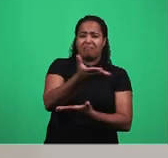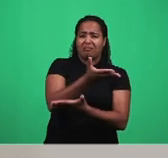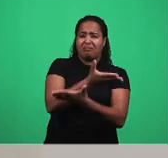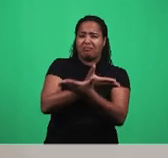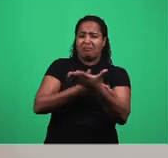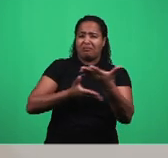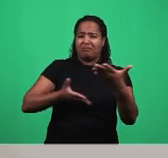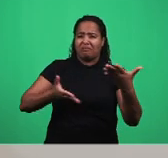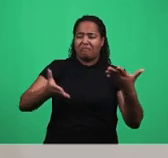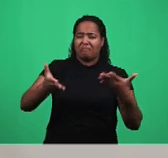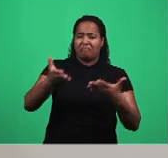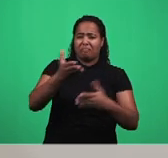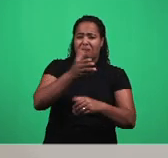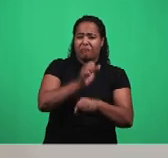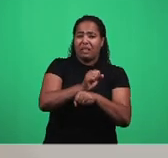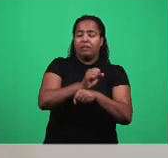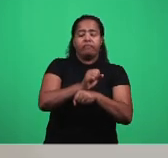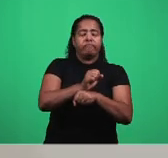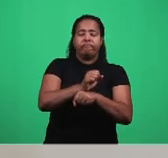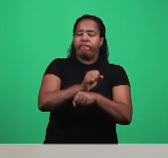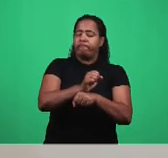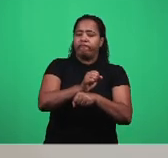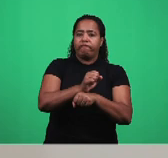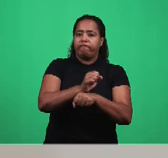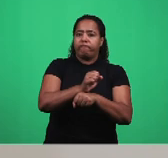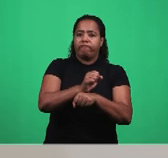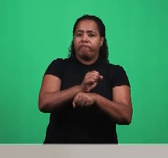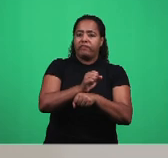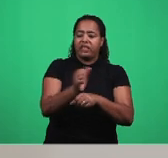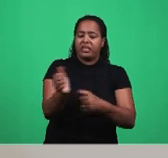contenir. Et des fois, nous pensons